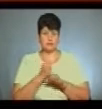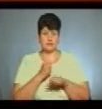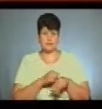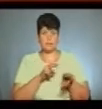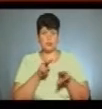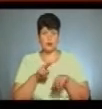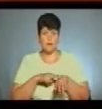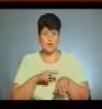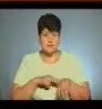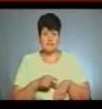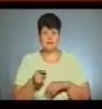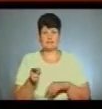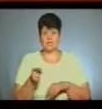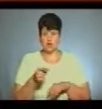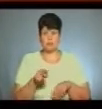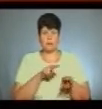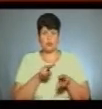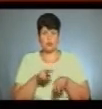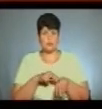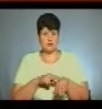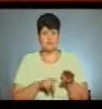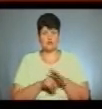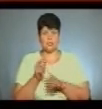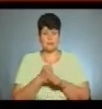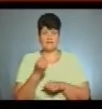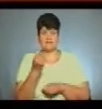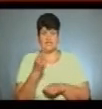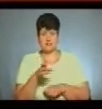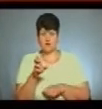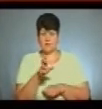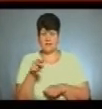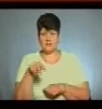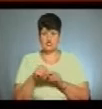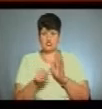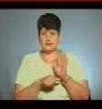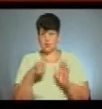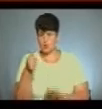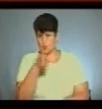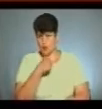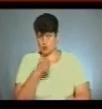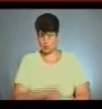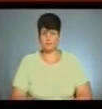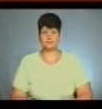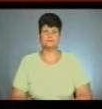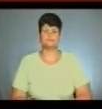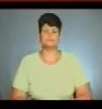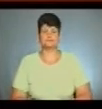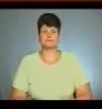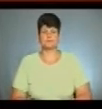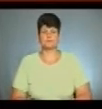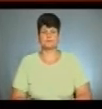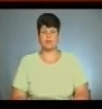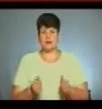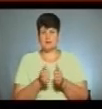поліція, в Тернополі патрульна поліція запрацювала 12 березня 2016 року. Поблизу